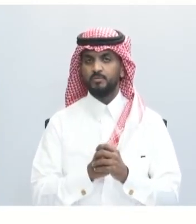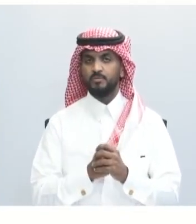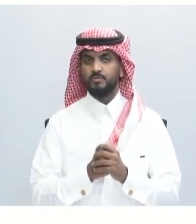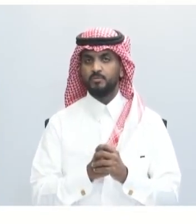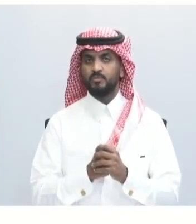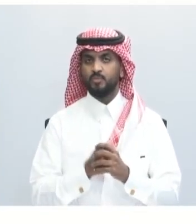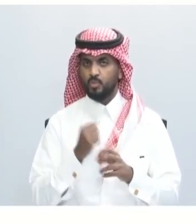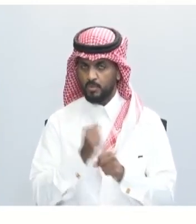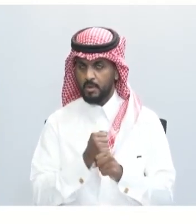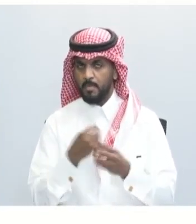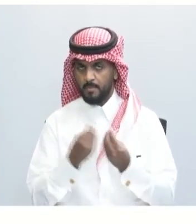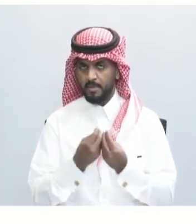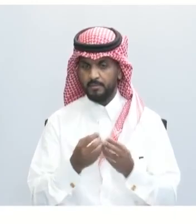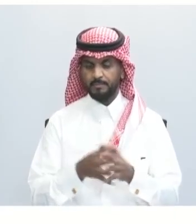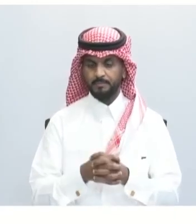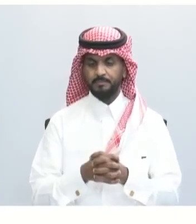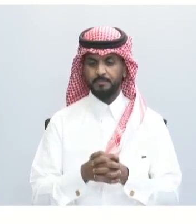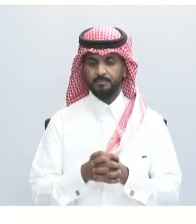سويا هذا النشاط